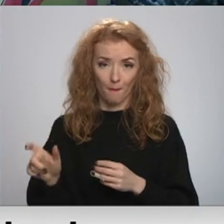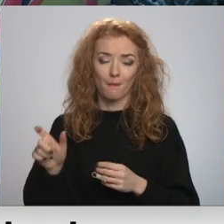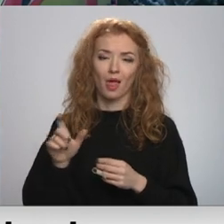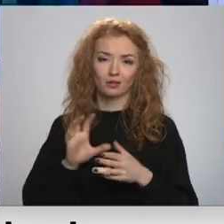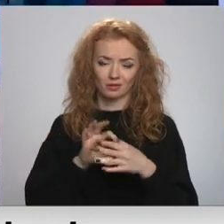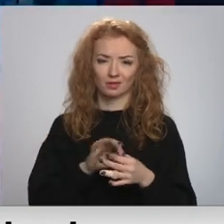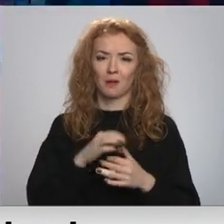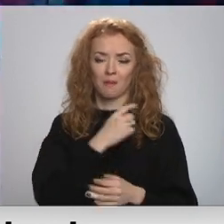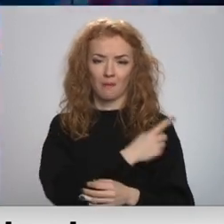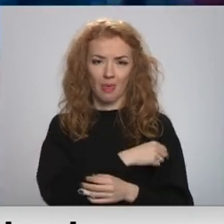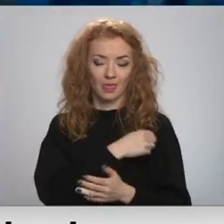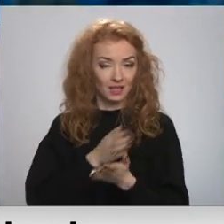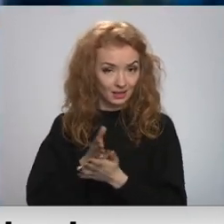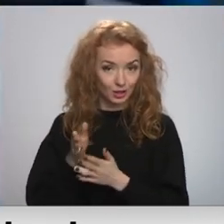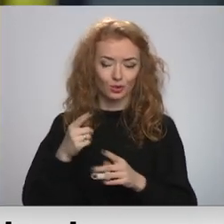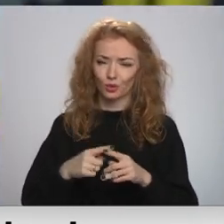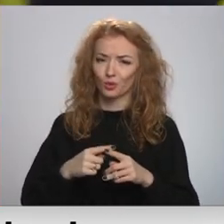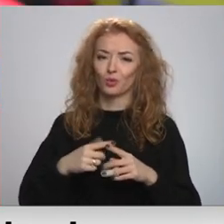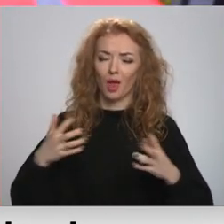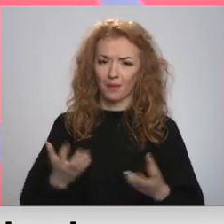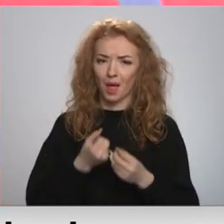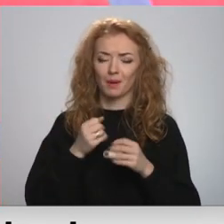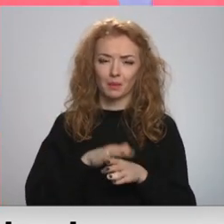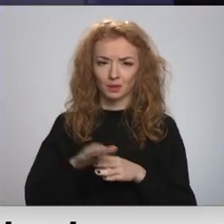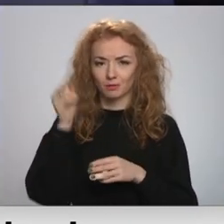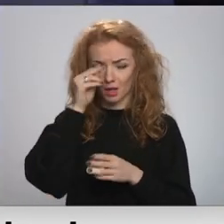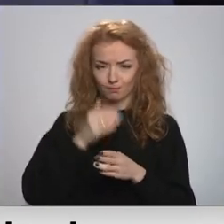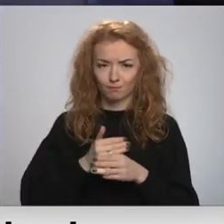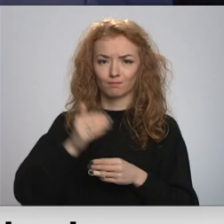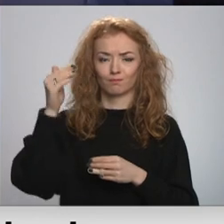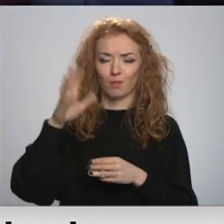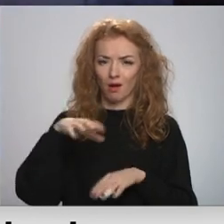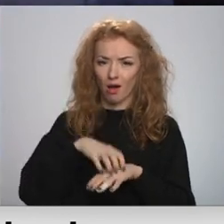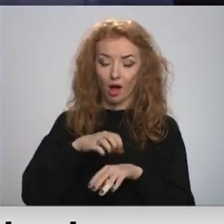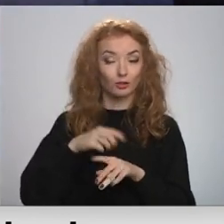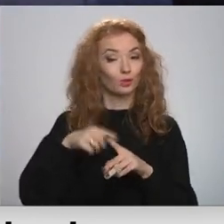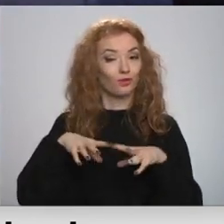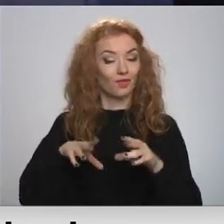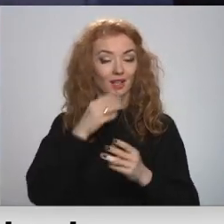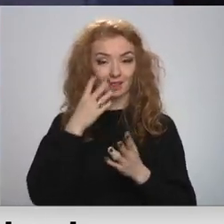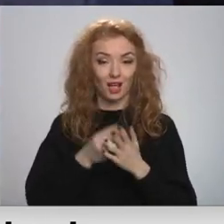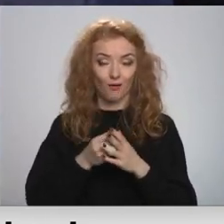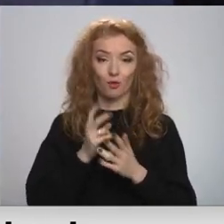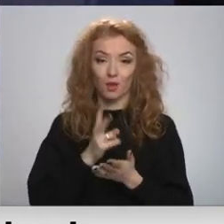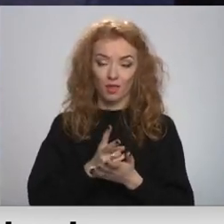ar medicīnu un ar apņēmības pilns turpināt mācīties par ārstu, kā arī veikt savus pienākumus